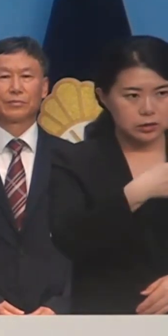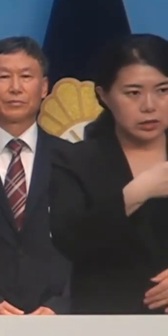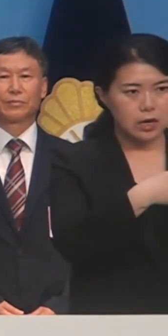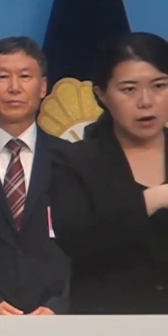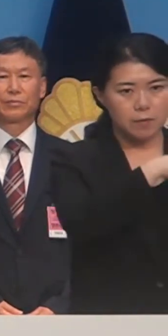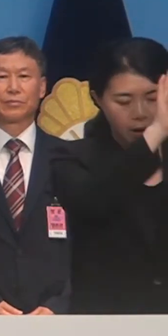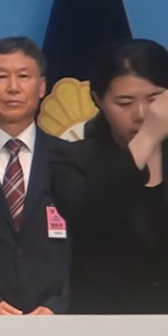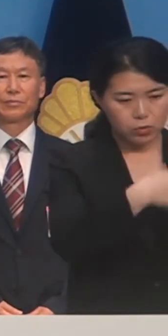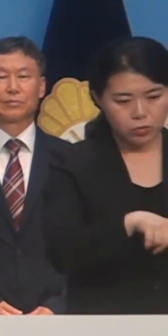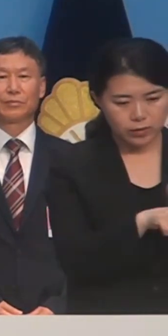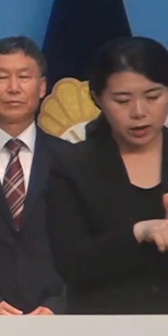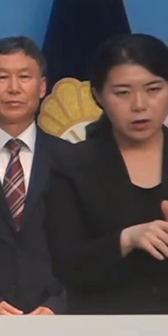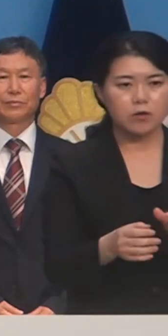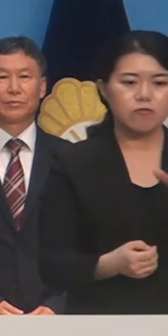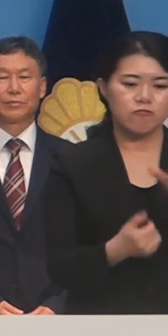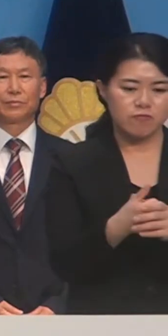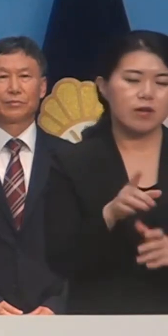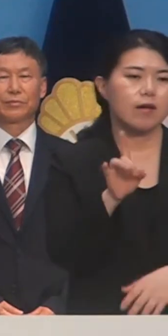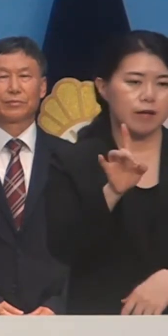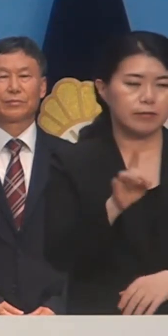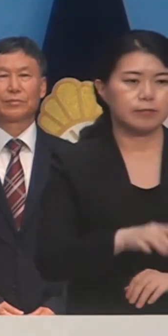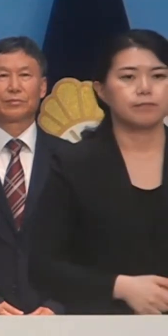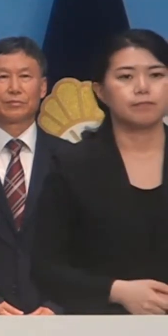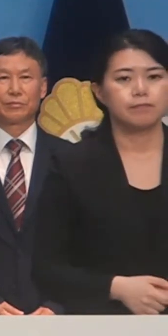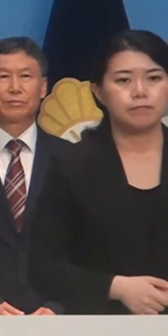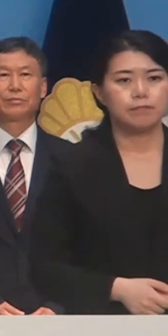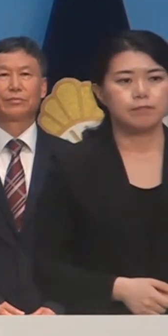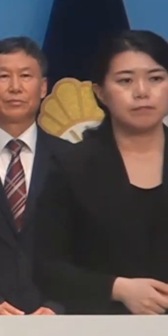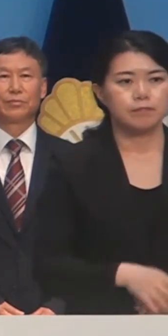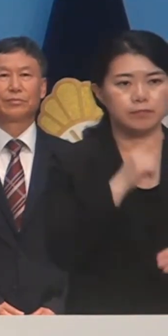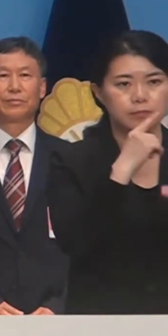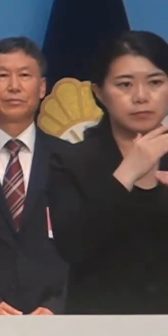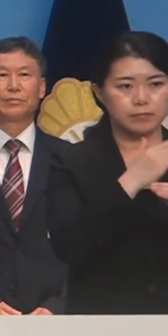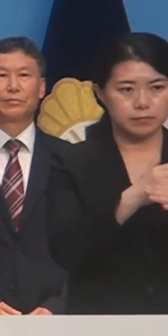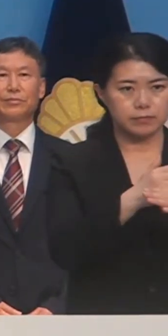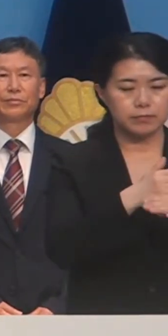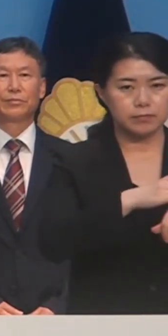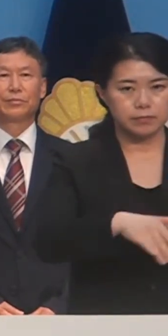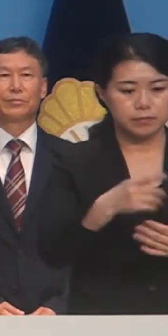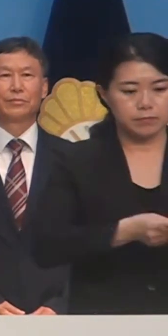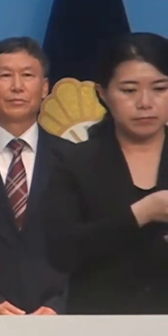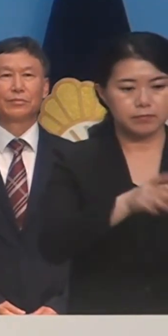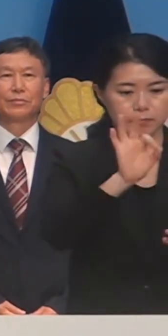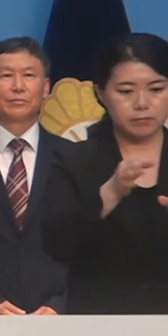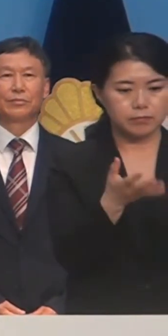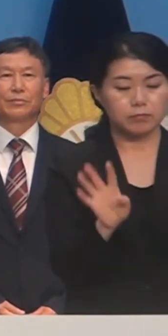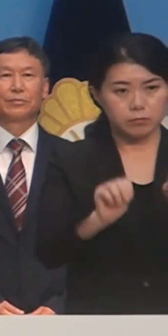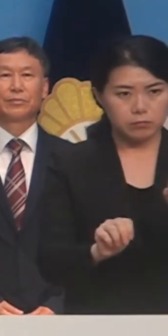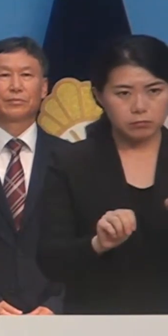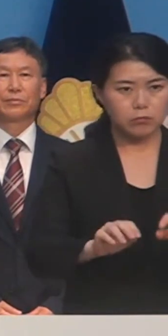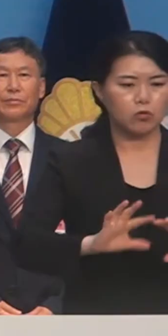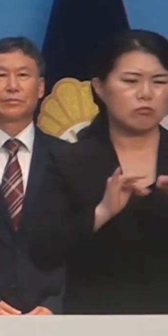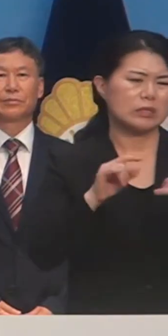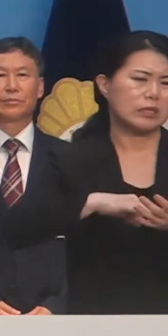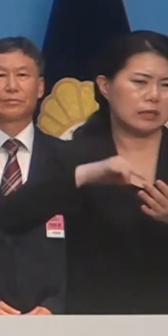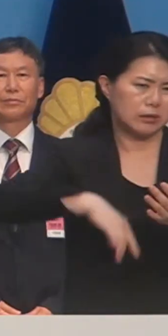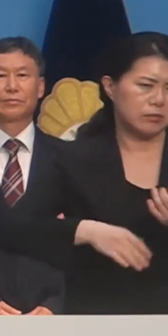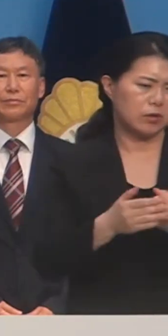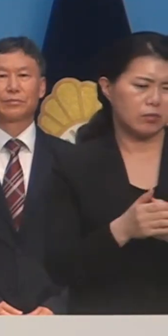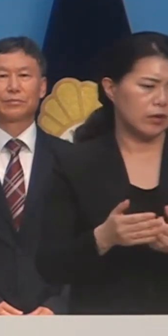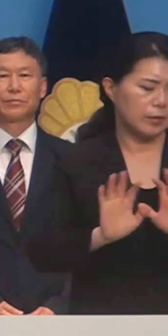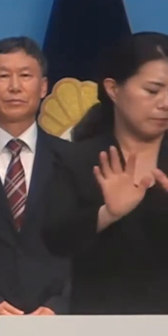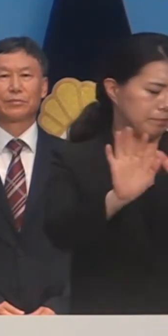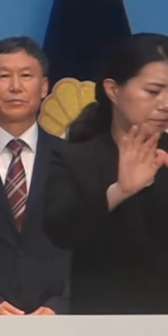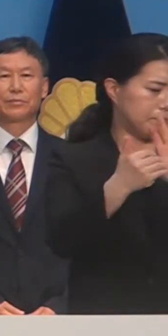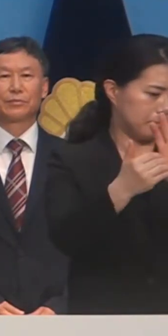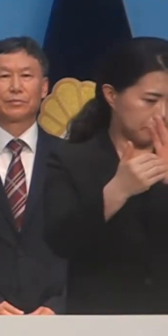제거할 유일한 대통령 후보이다. 민주화 보상금 10억도 국민의 세금이라며